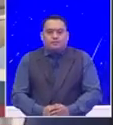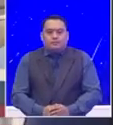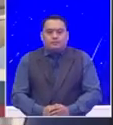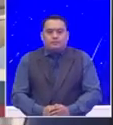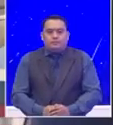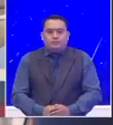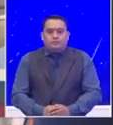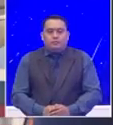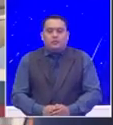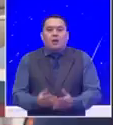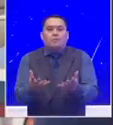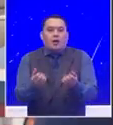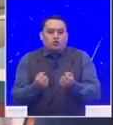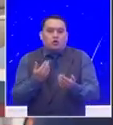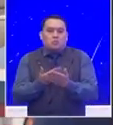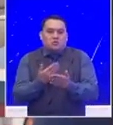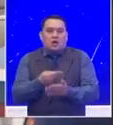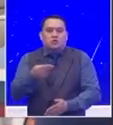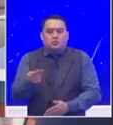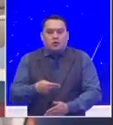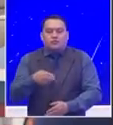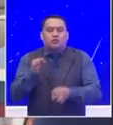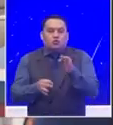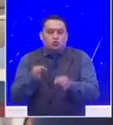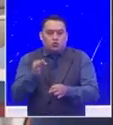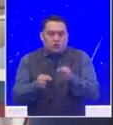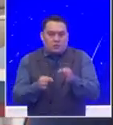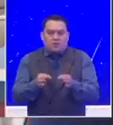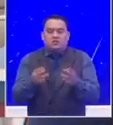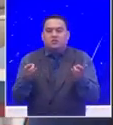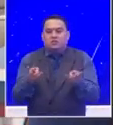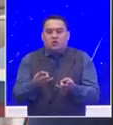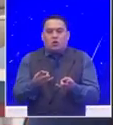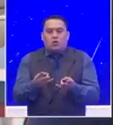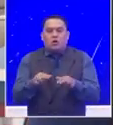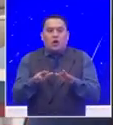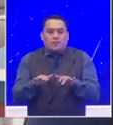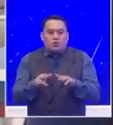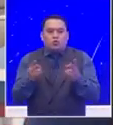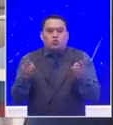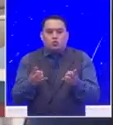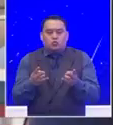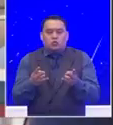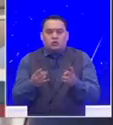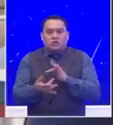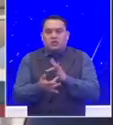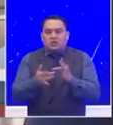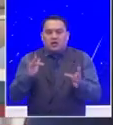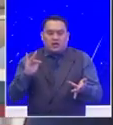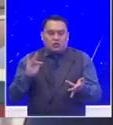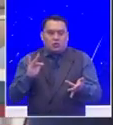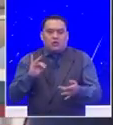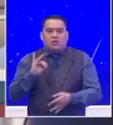чтобы получить справку, там, допустим, о несудимости, необходимо иметь компьютер, доступ к интернету